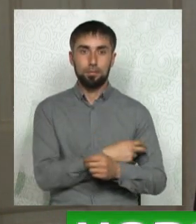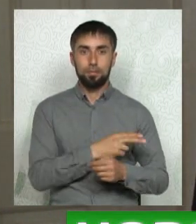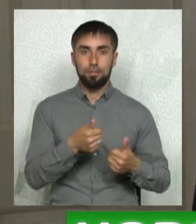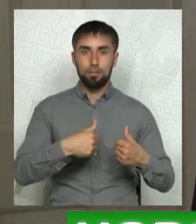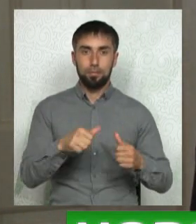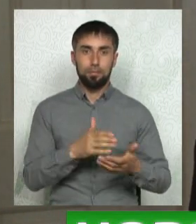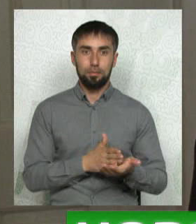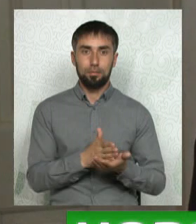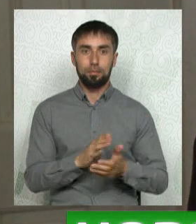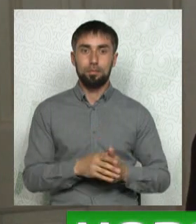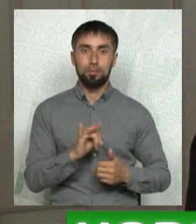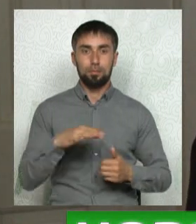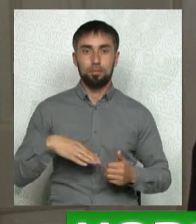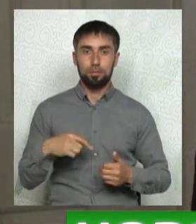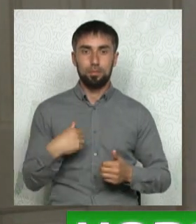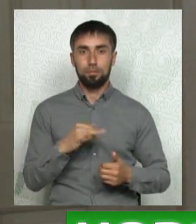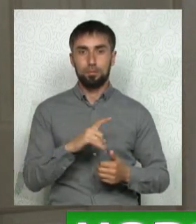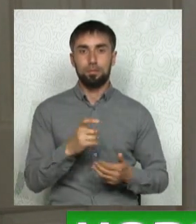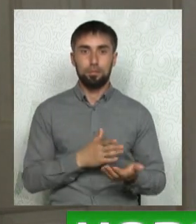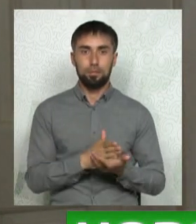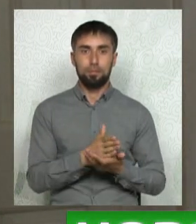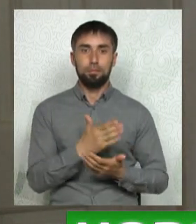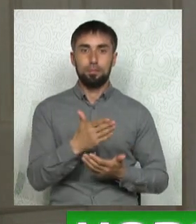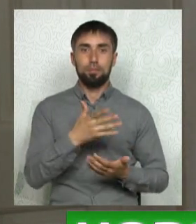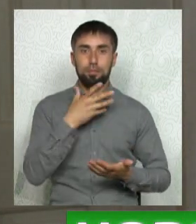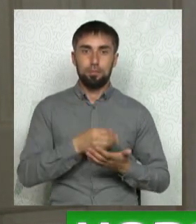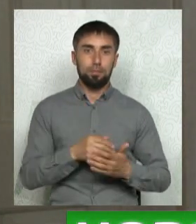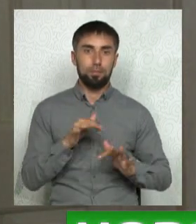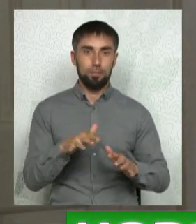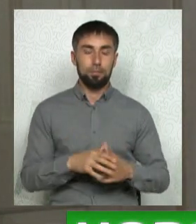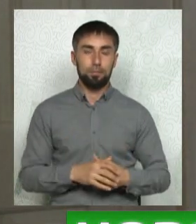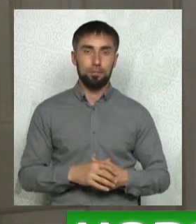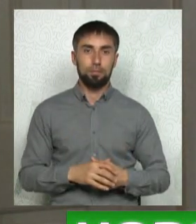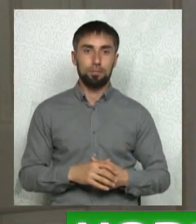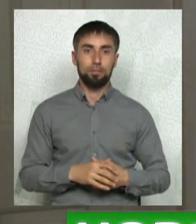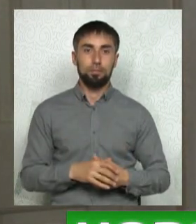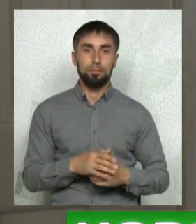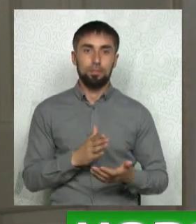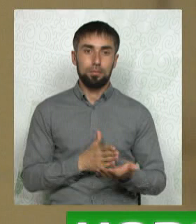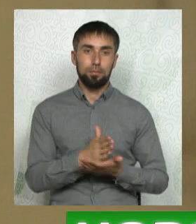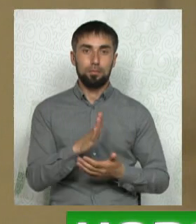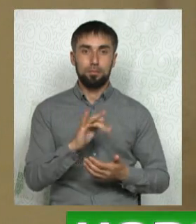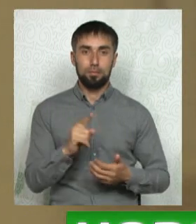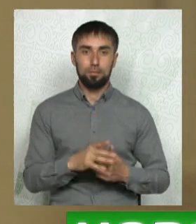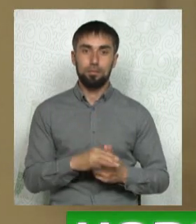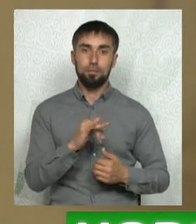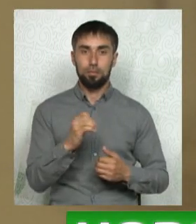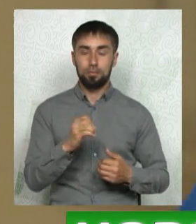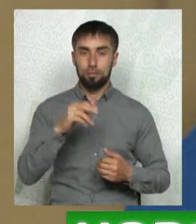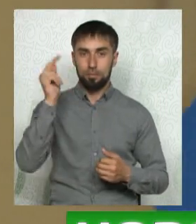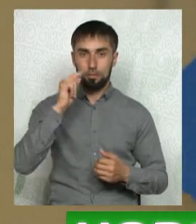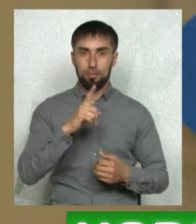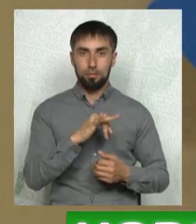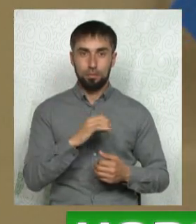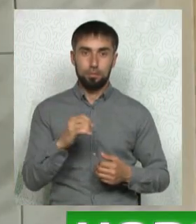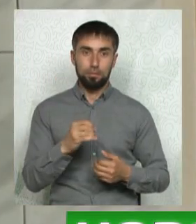комиссии проходят. Потом мы их направляем, их личные дела, направляем в вузы. А уже с учебного